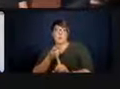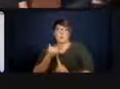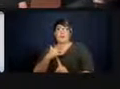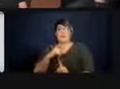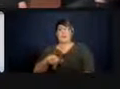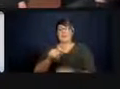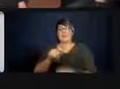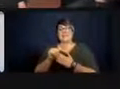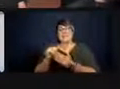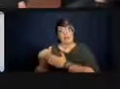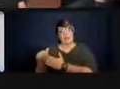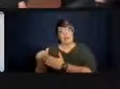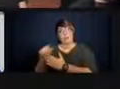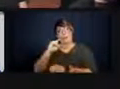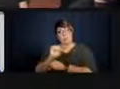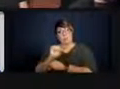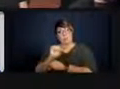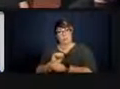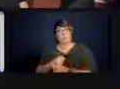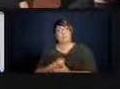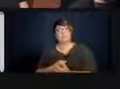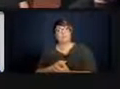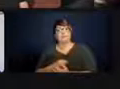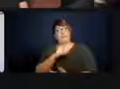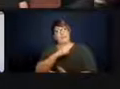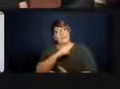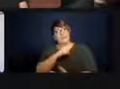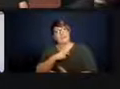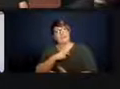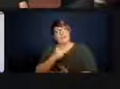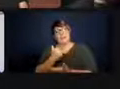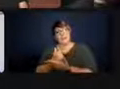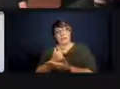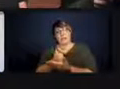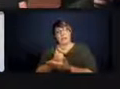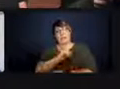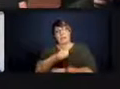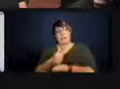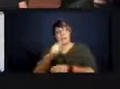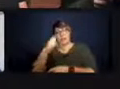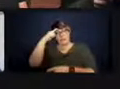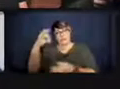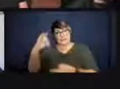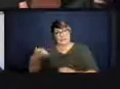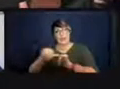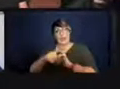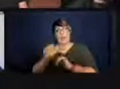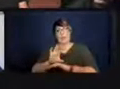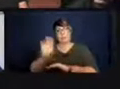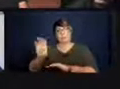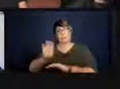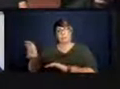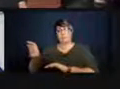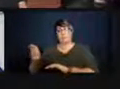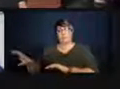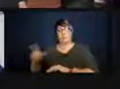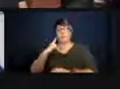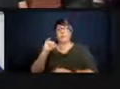نمكن الطلبة، وهدفنا هو أن نقوم طبعا بتقديم الإرشادات ومبادئ التوجيه